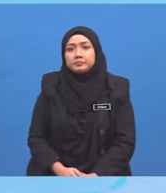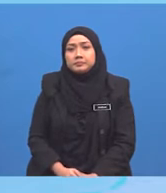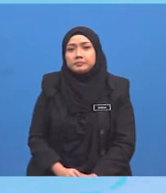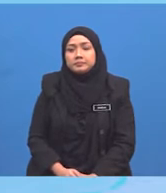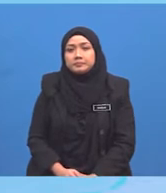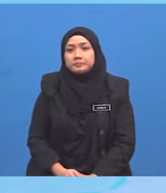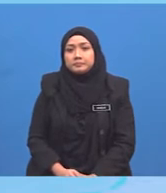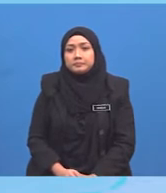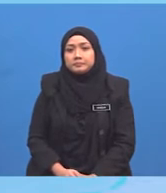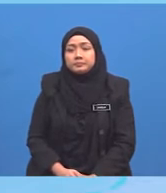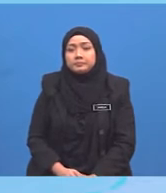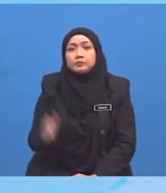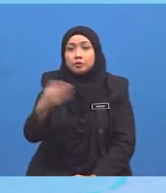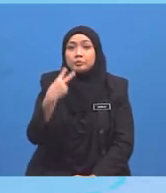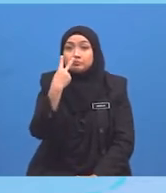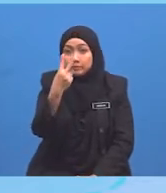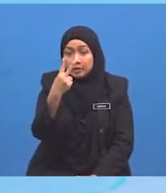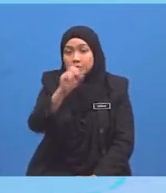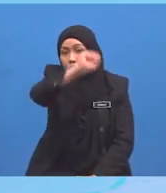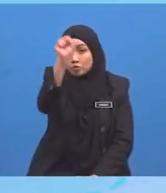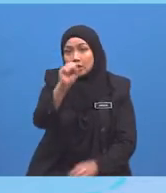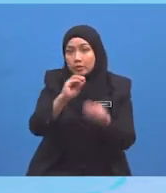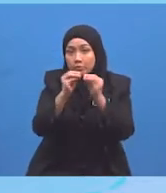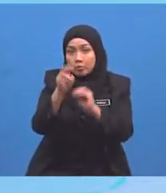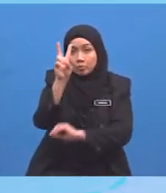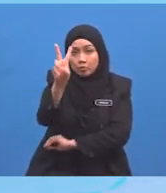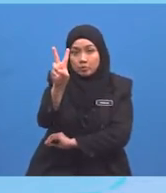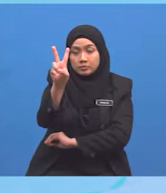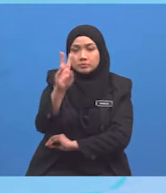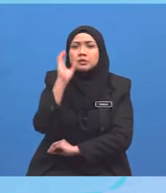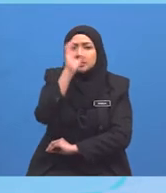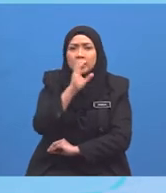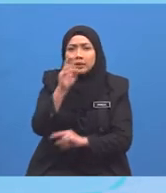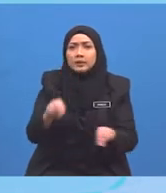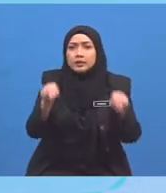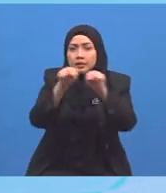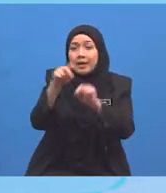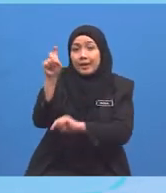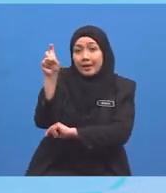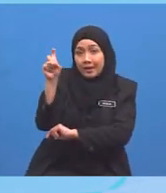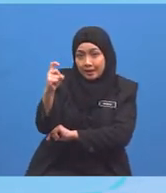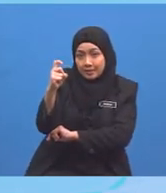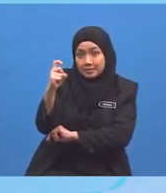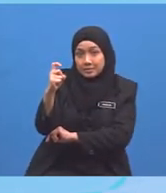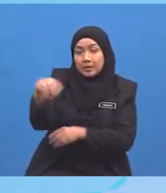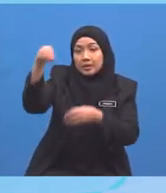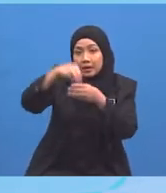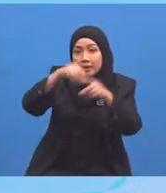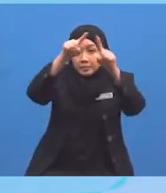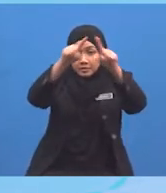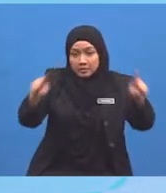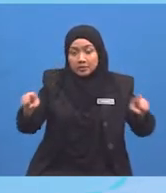Mari lihat soalan kedua. Cari nilai X dalam segitiga yang